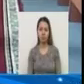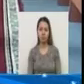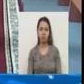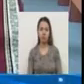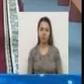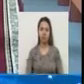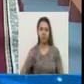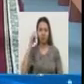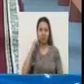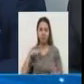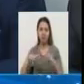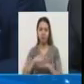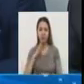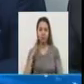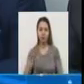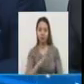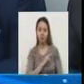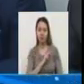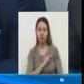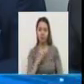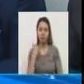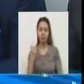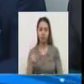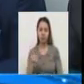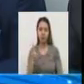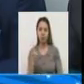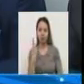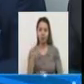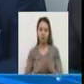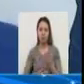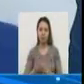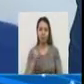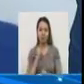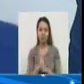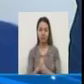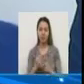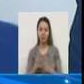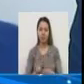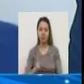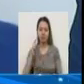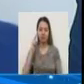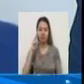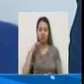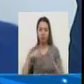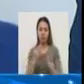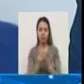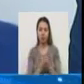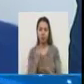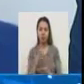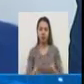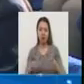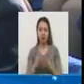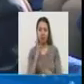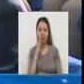Болашаққа бағдар жасап, рухани жаңғыру жолын ұстанған елбасы тағы бір мәрте өзінің көрегендігін көрсетіп отыр. Ол бағдарламалық мақаласында бір тұтас